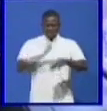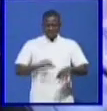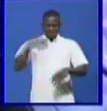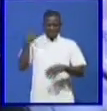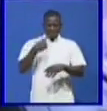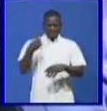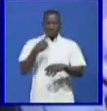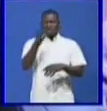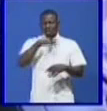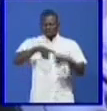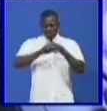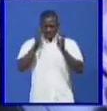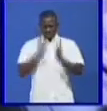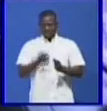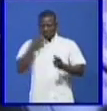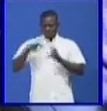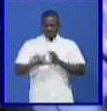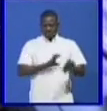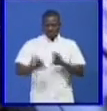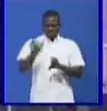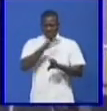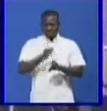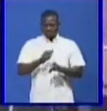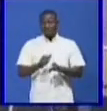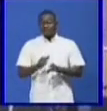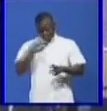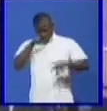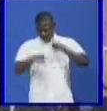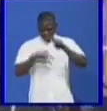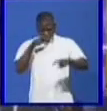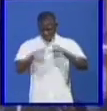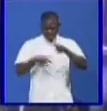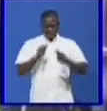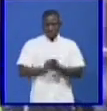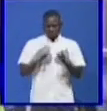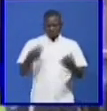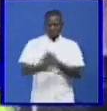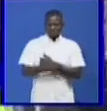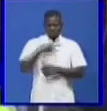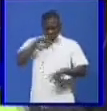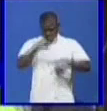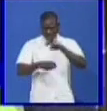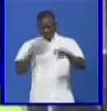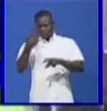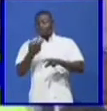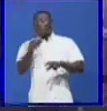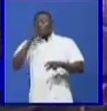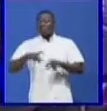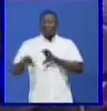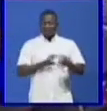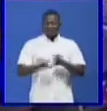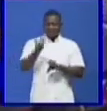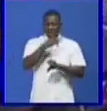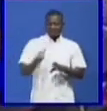ces mécaniciens, doit faire objet de maintenance. Aujourd'hui, c'est la maintenance 3. Et qu'est-ce que nous devons faire? Nous devons vider huile, moteur, hydraulique